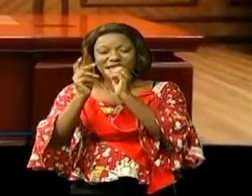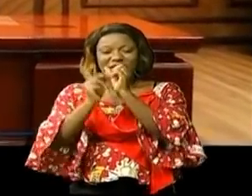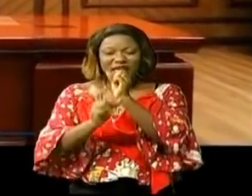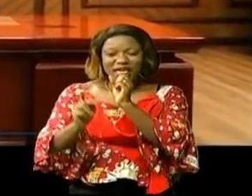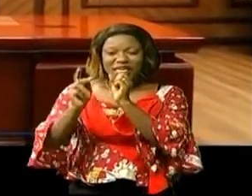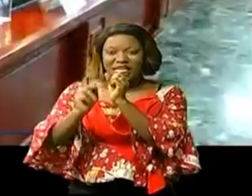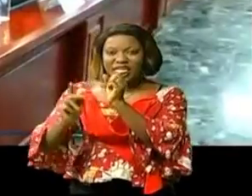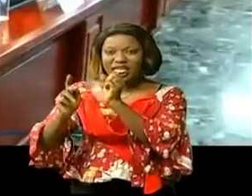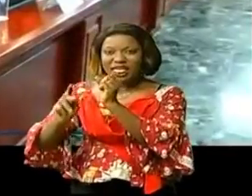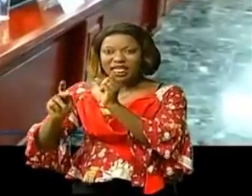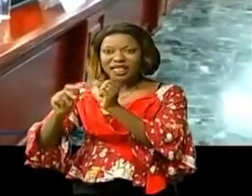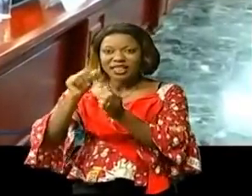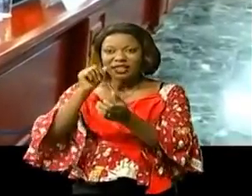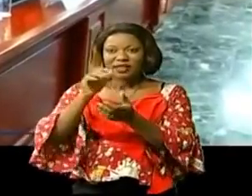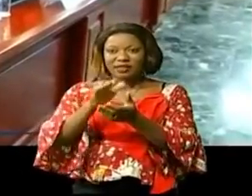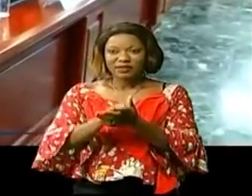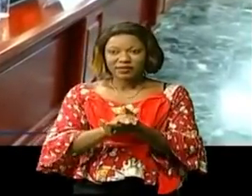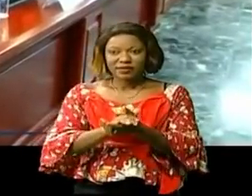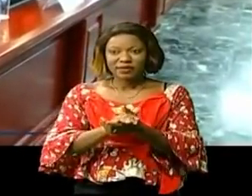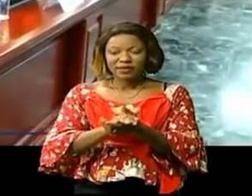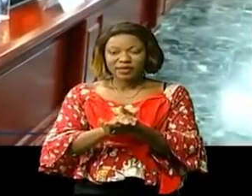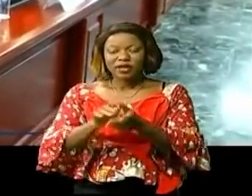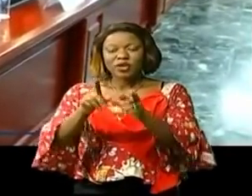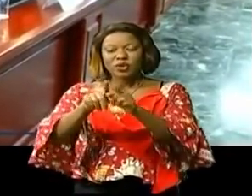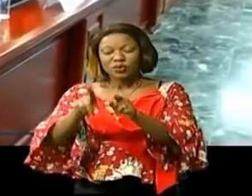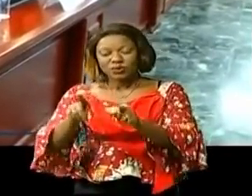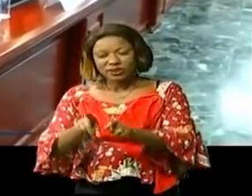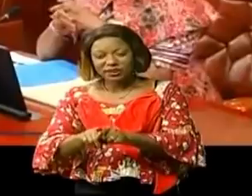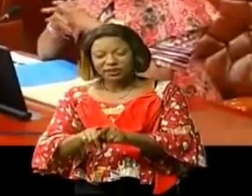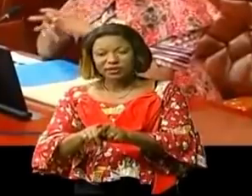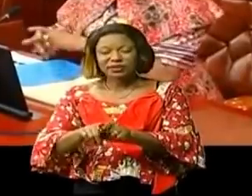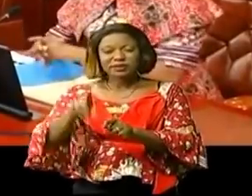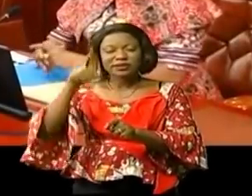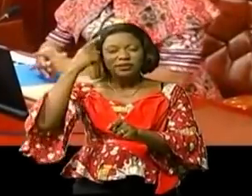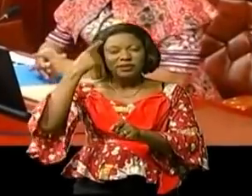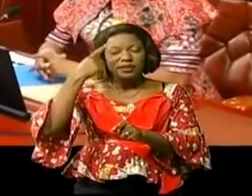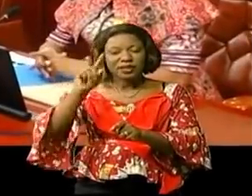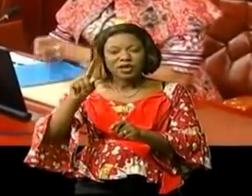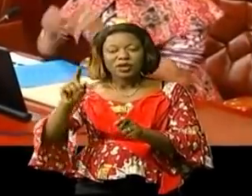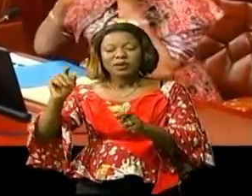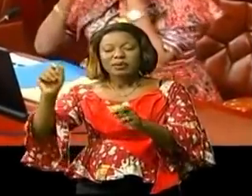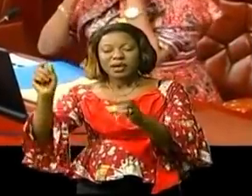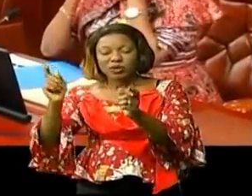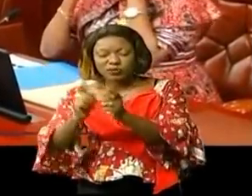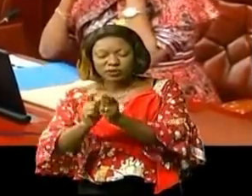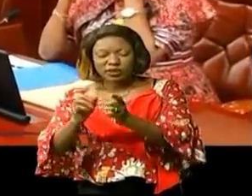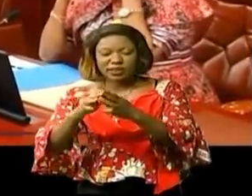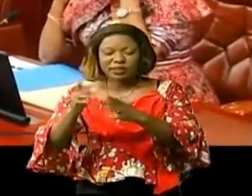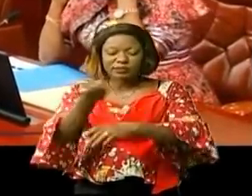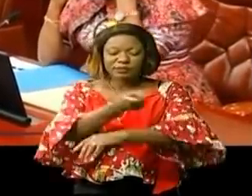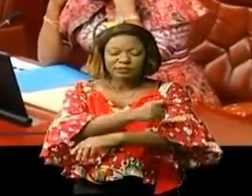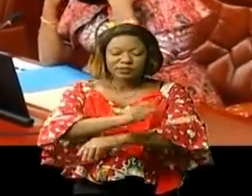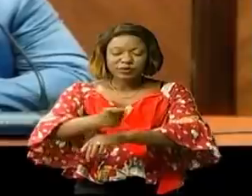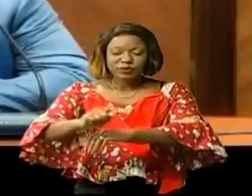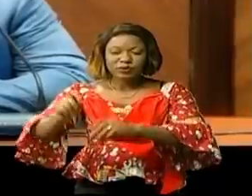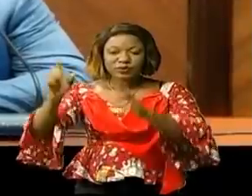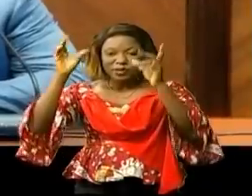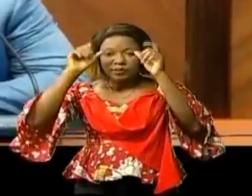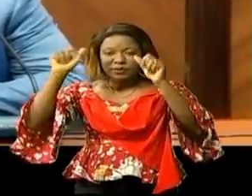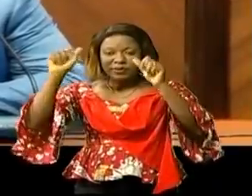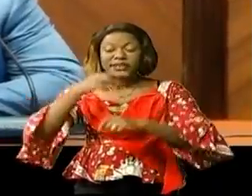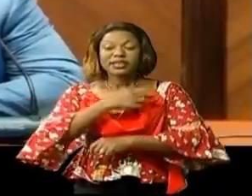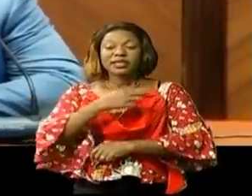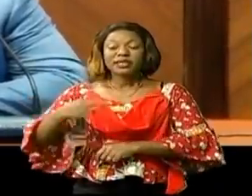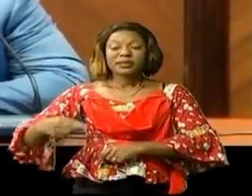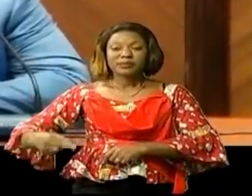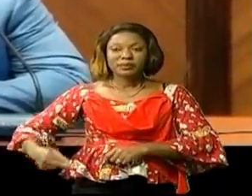reconnu et salué par les femmes d'exception ce mercredi à la Cité de l'Union africaine. C'était lors d'une séance de travail que le président de la République, Félix-Antoine Tshisekedi